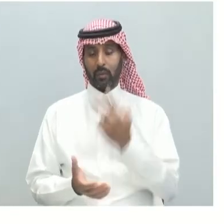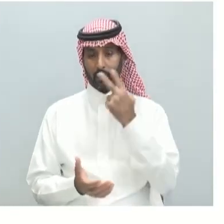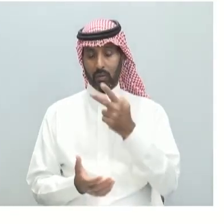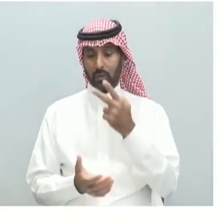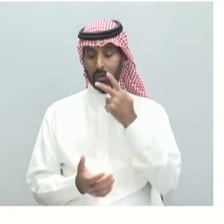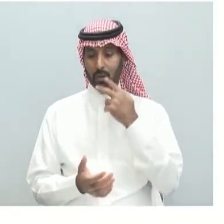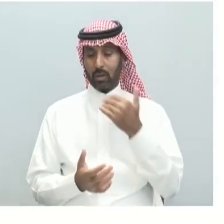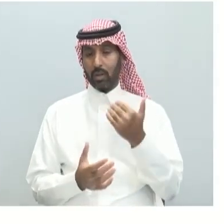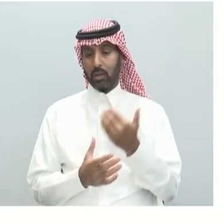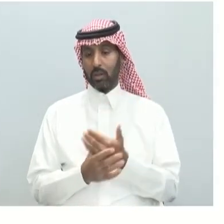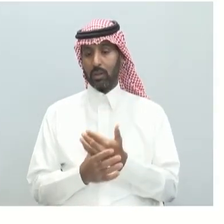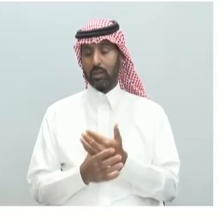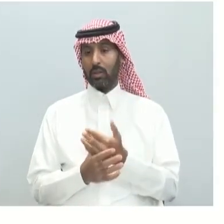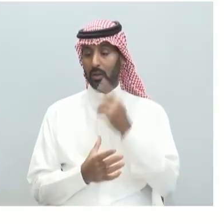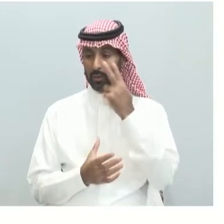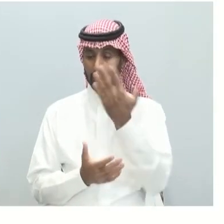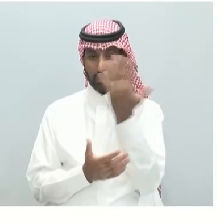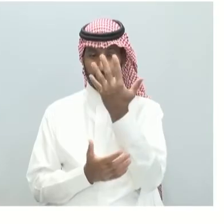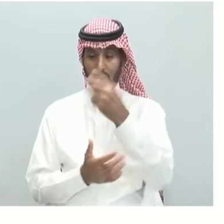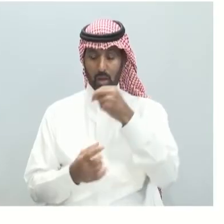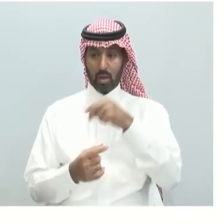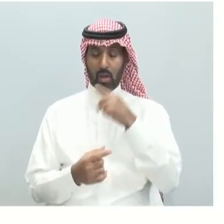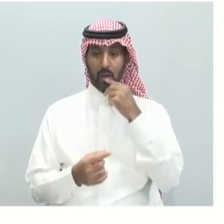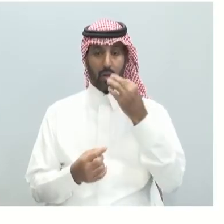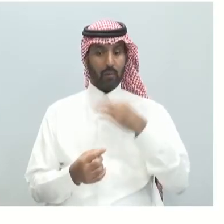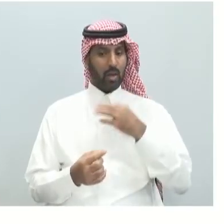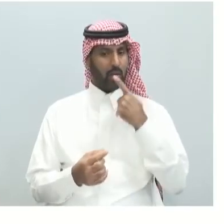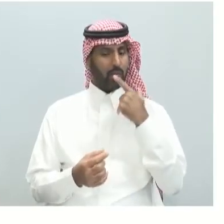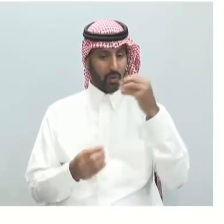يسهم وجود الاشجار في